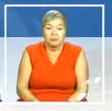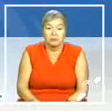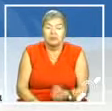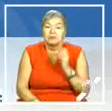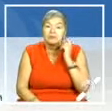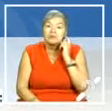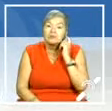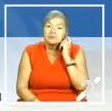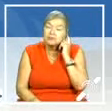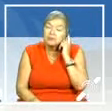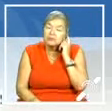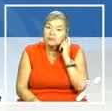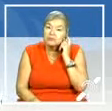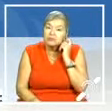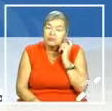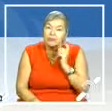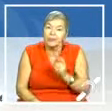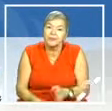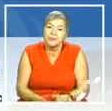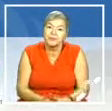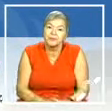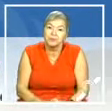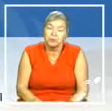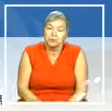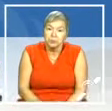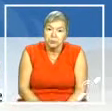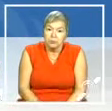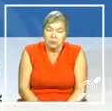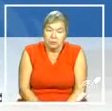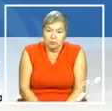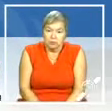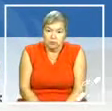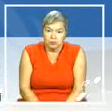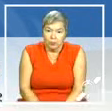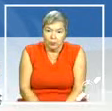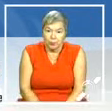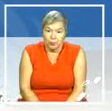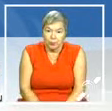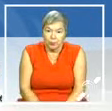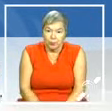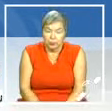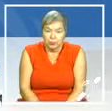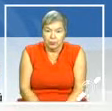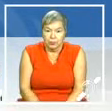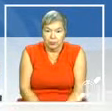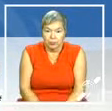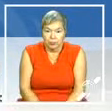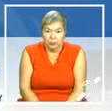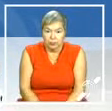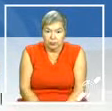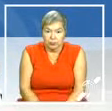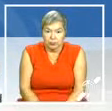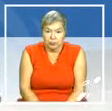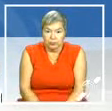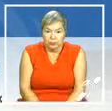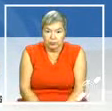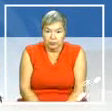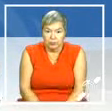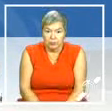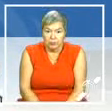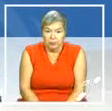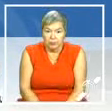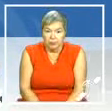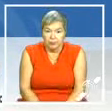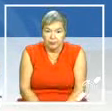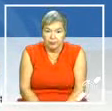used for agriculture. It's used to produce food and therefore it's absolutely critical for food and nutrition security. In some countries it's even more than 90% of all